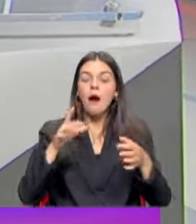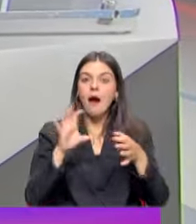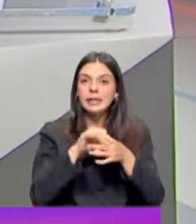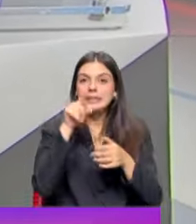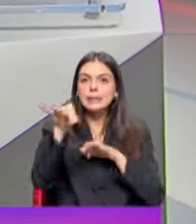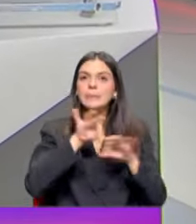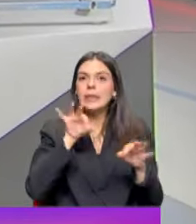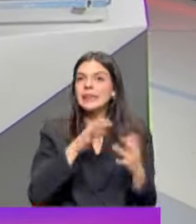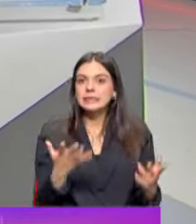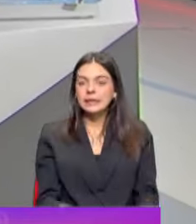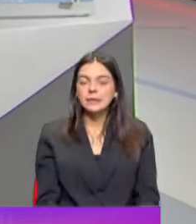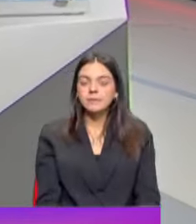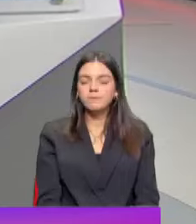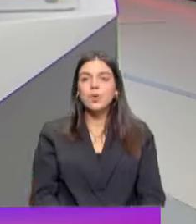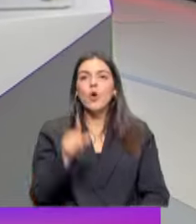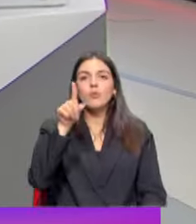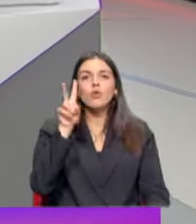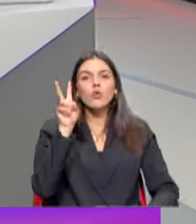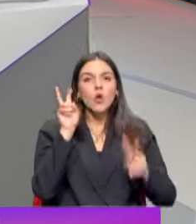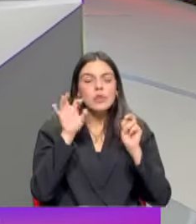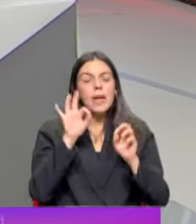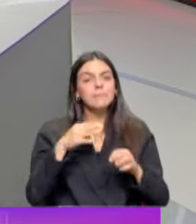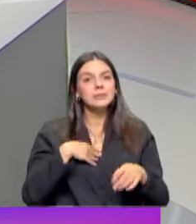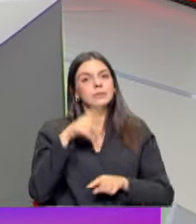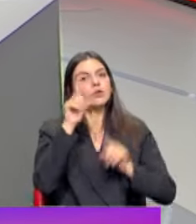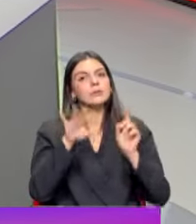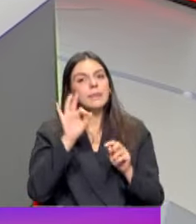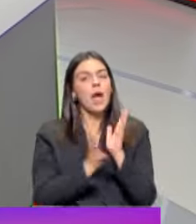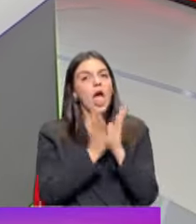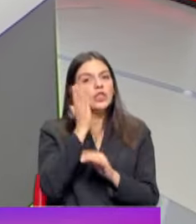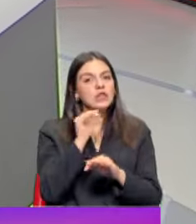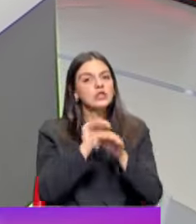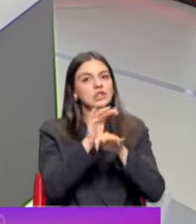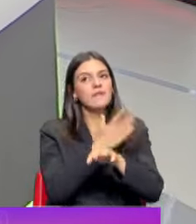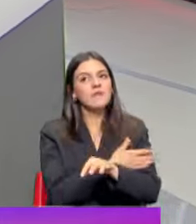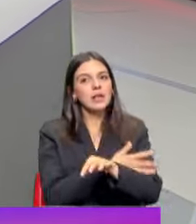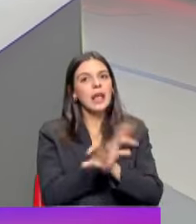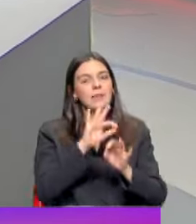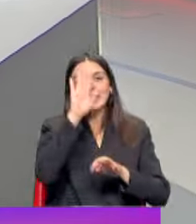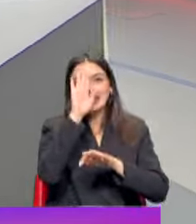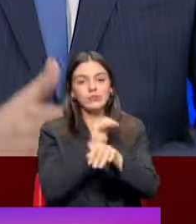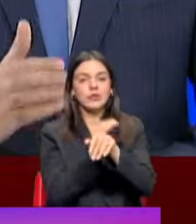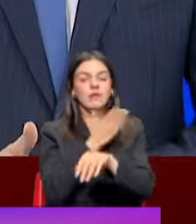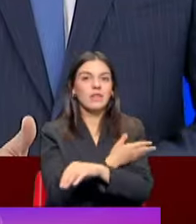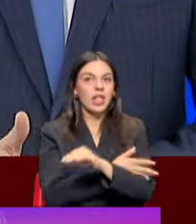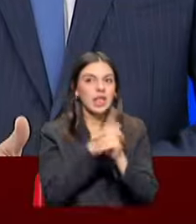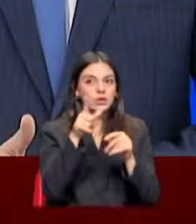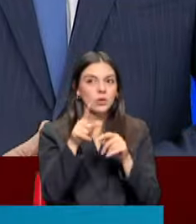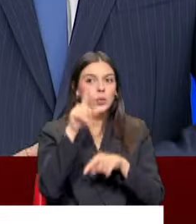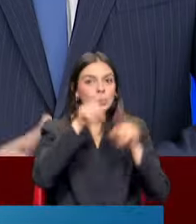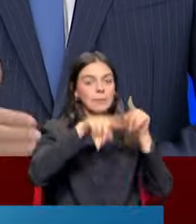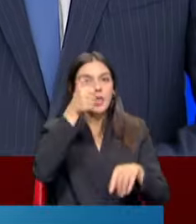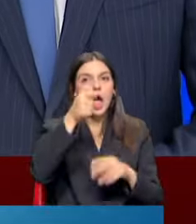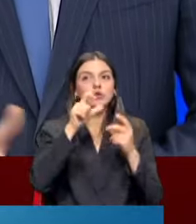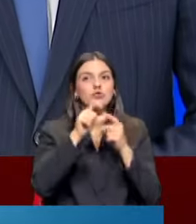nedir? Bu konu hem bizim gündemimizde hem de Ataşehirlilerin, İstanbulluların çok sıkı gündeminde. Tabii 6 Şubat